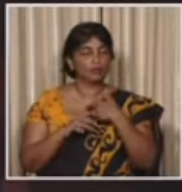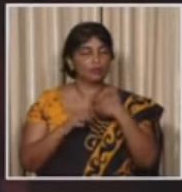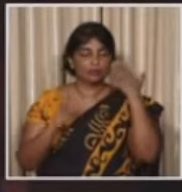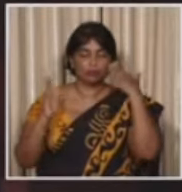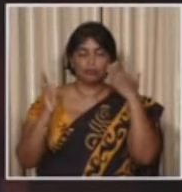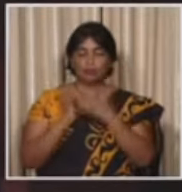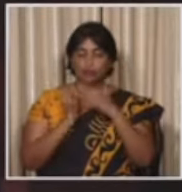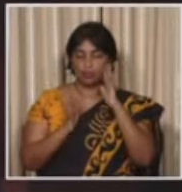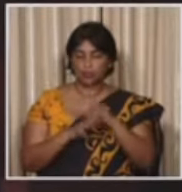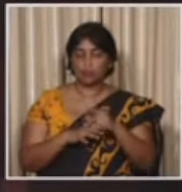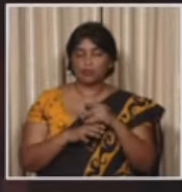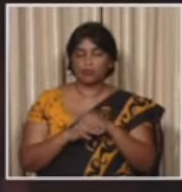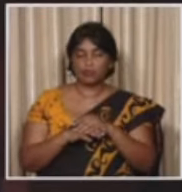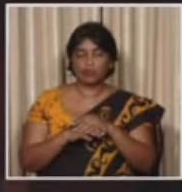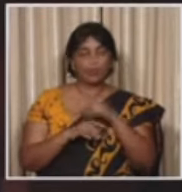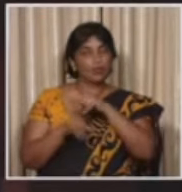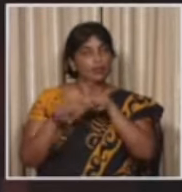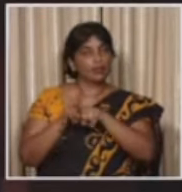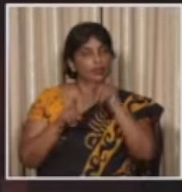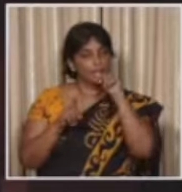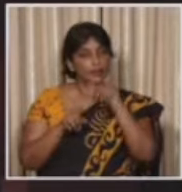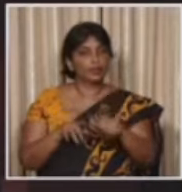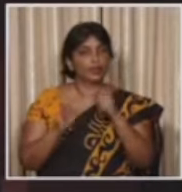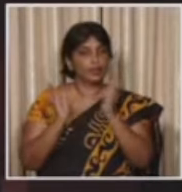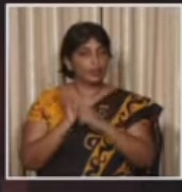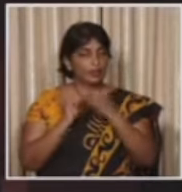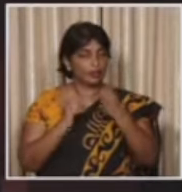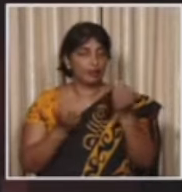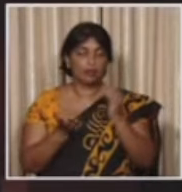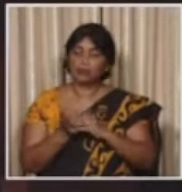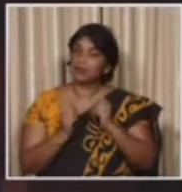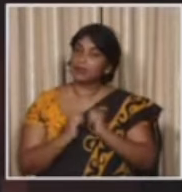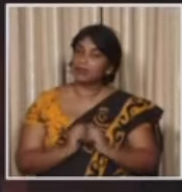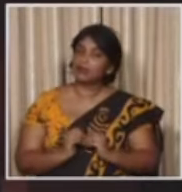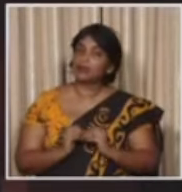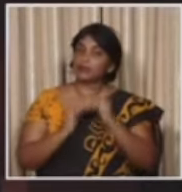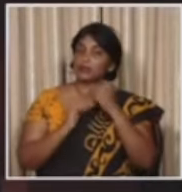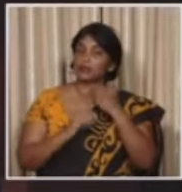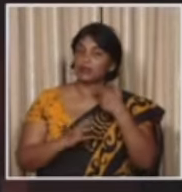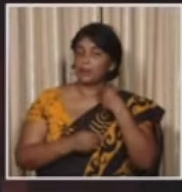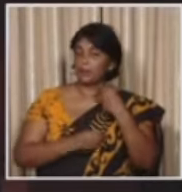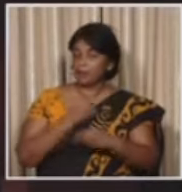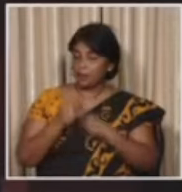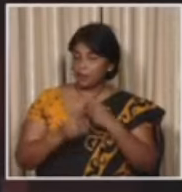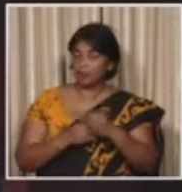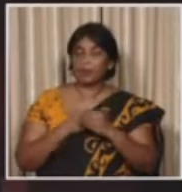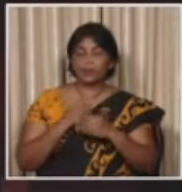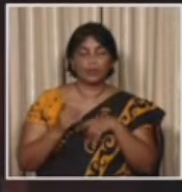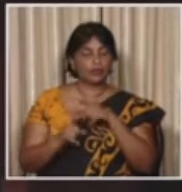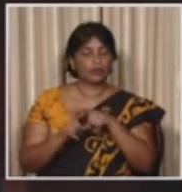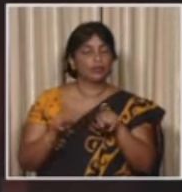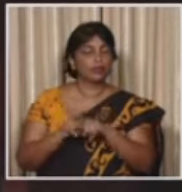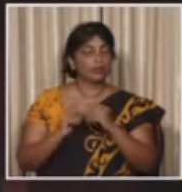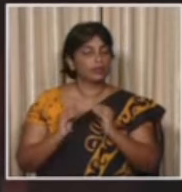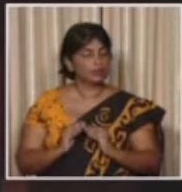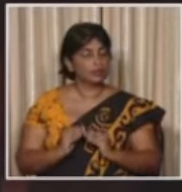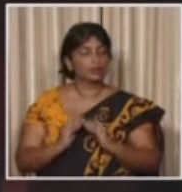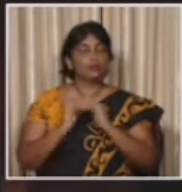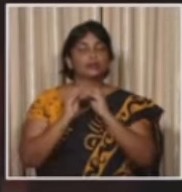ඕන. ඇත්ත වශයෙන්ම ණය හිමියන් යලි ක්‍රියාවලියට ව්‍යාපාර ව්‍යවසායක